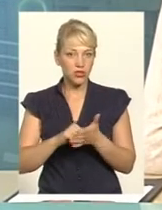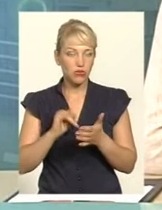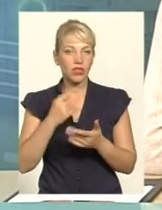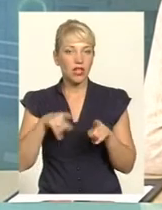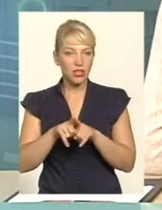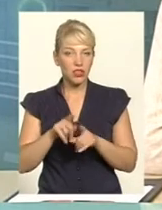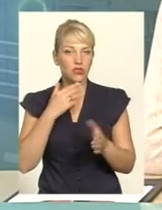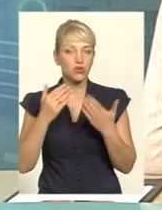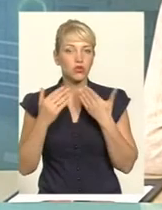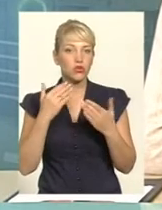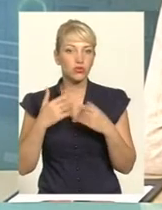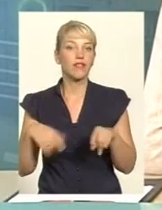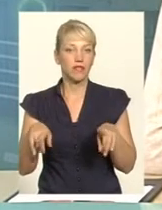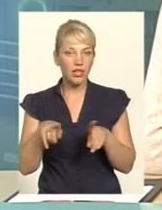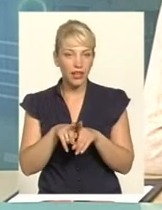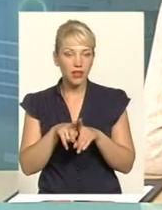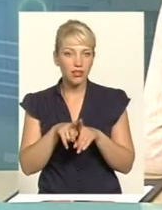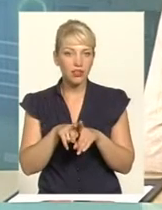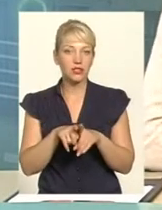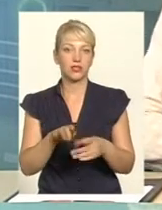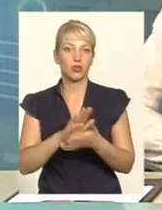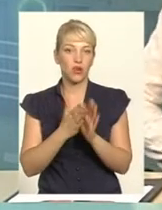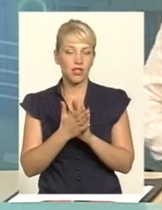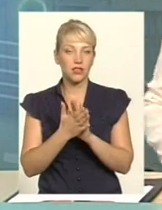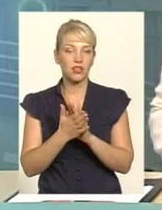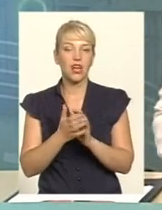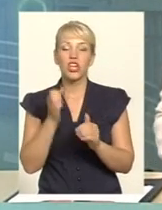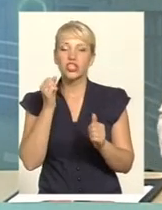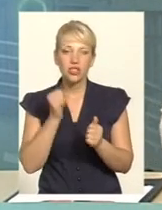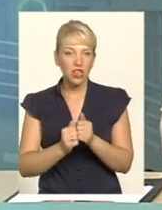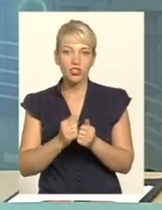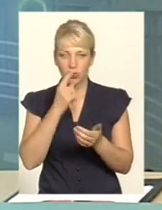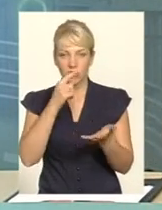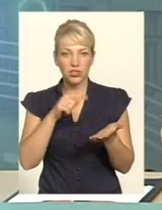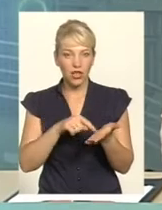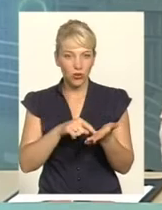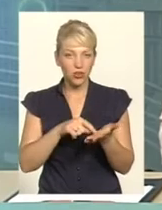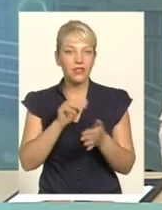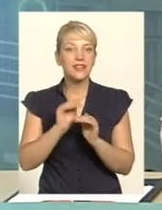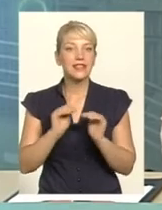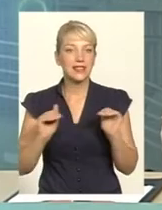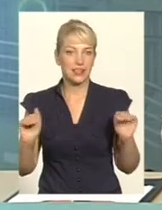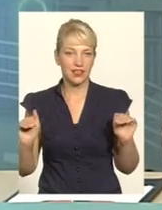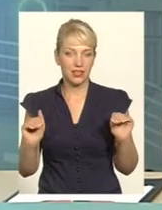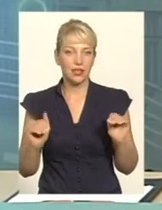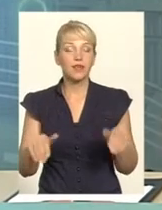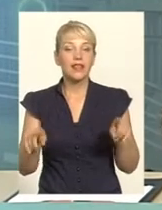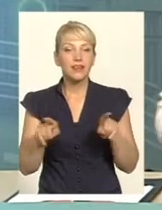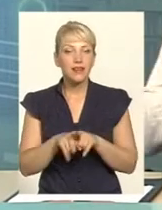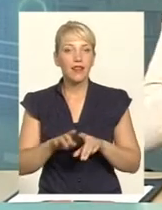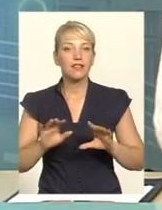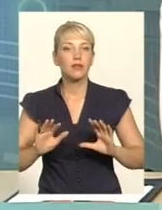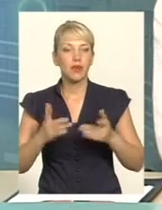в таких ситуаціях часто стають діти. І саме трапляється так, що саме